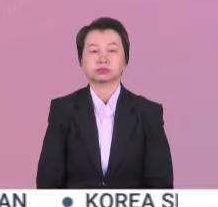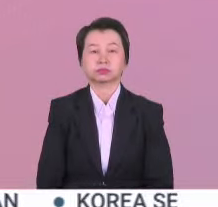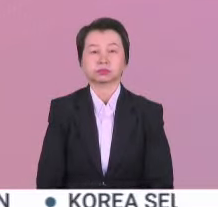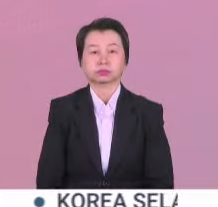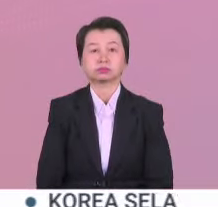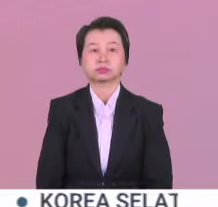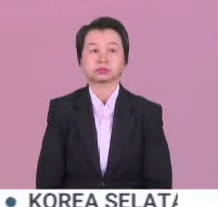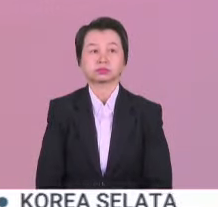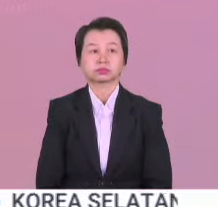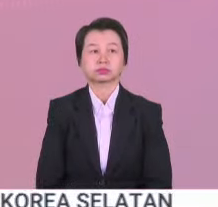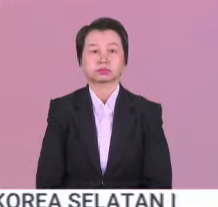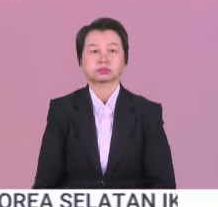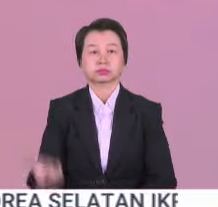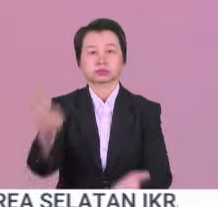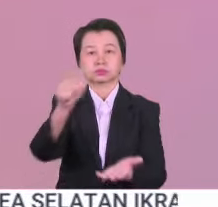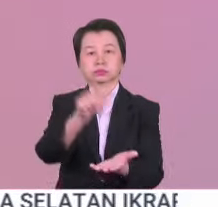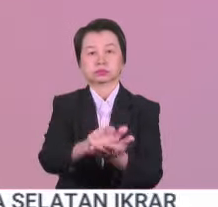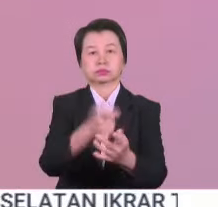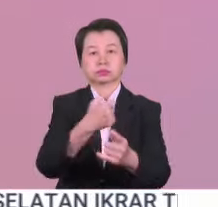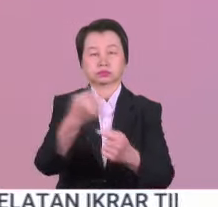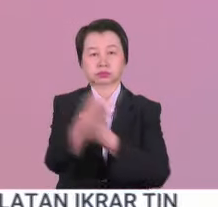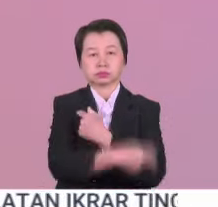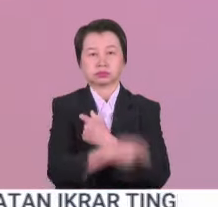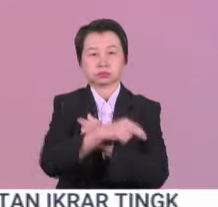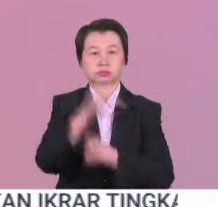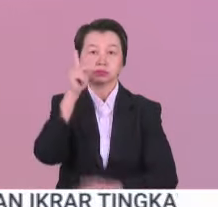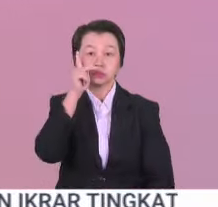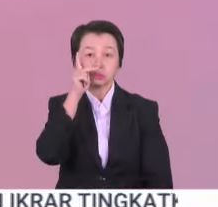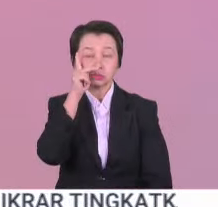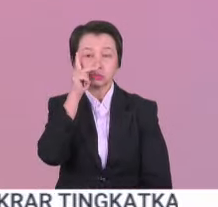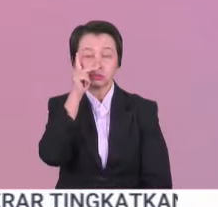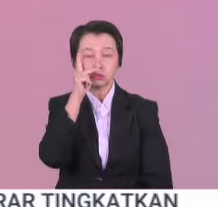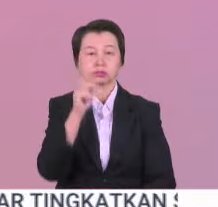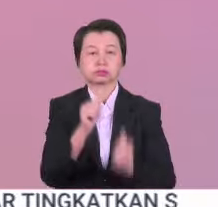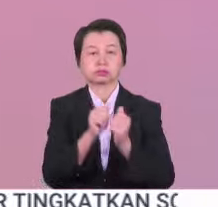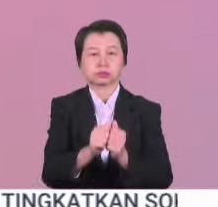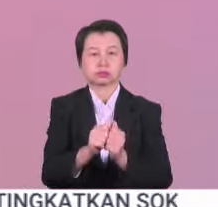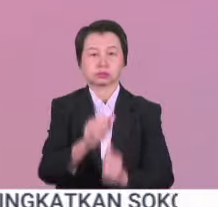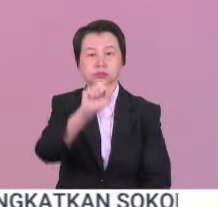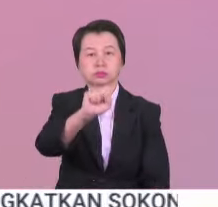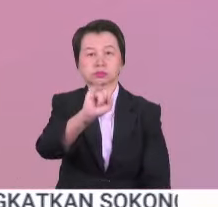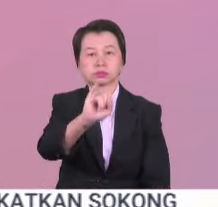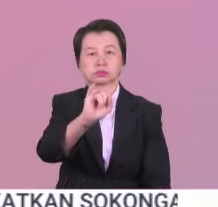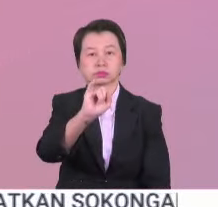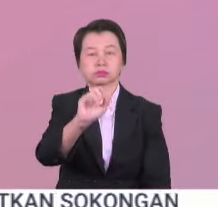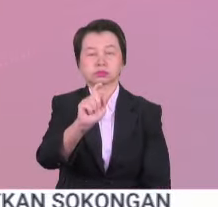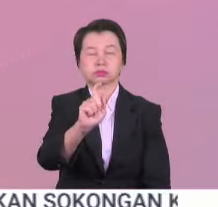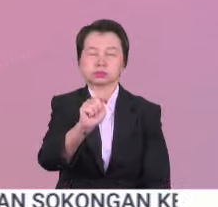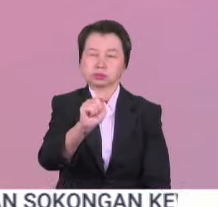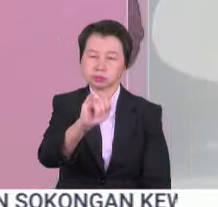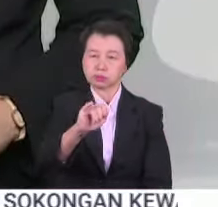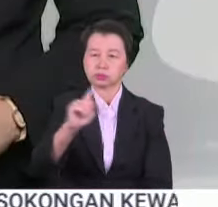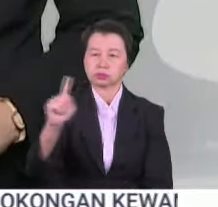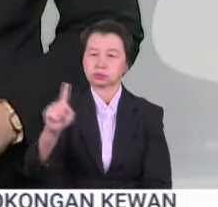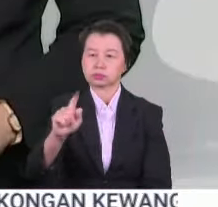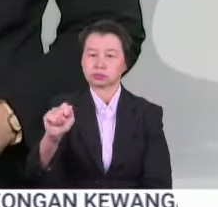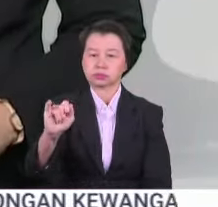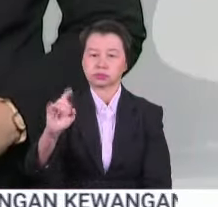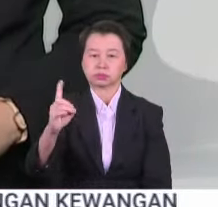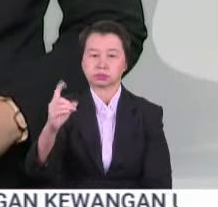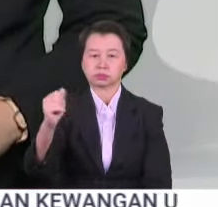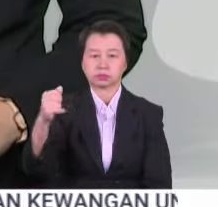baik saudara seterusnya untuk laporan dari negeri jelapang padi langsung bersama-sama Siti Zaidah Osman silakan